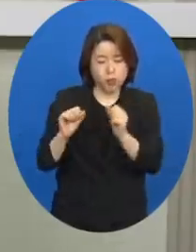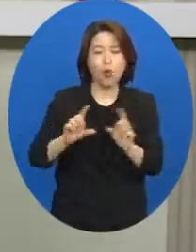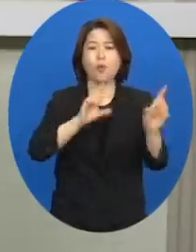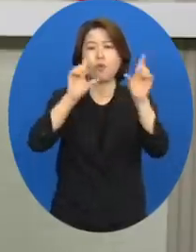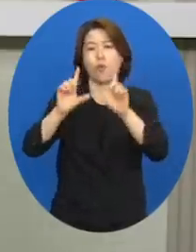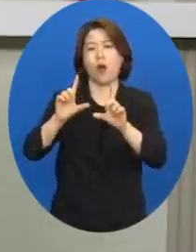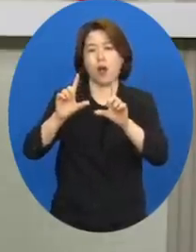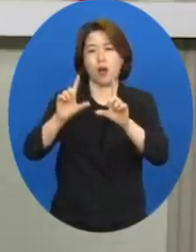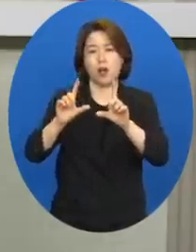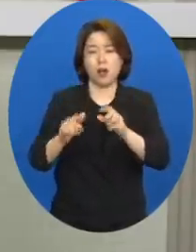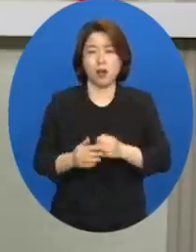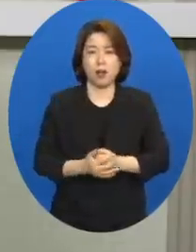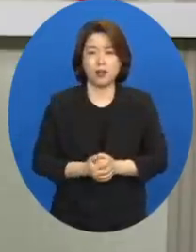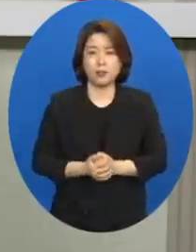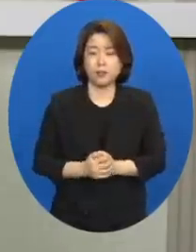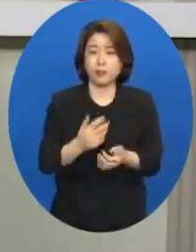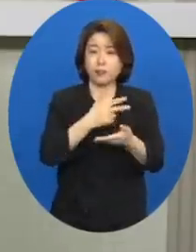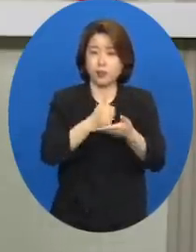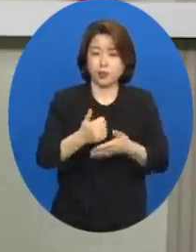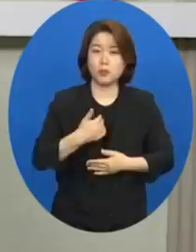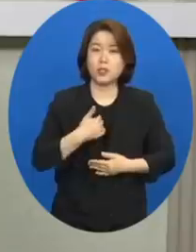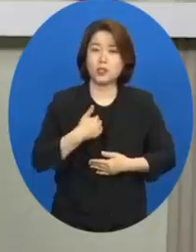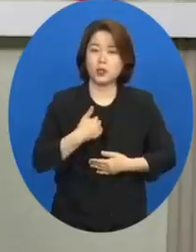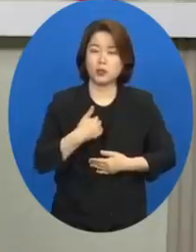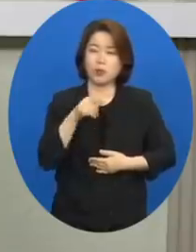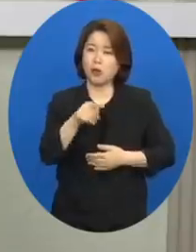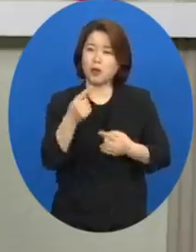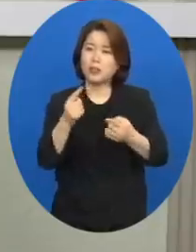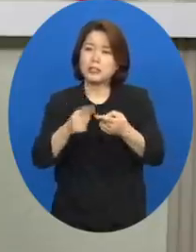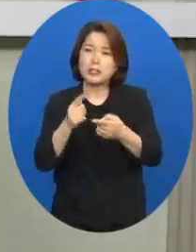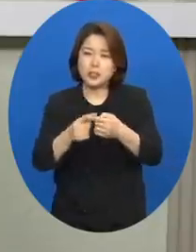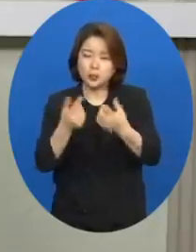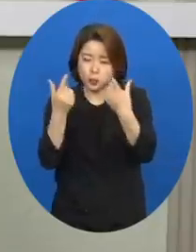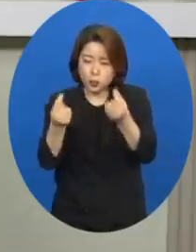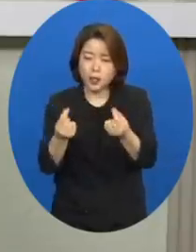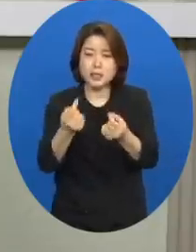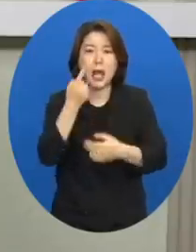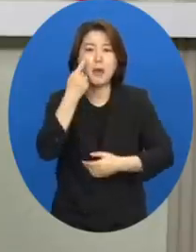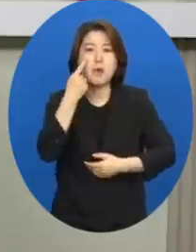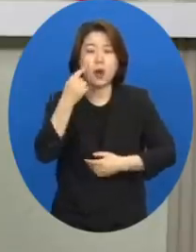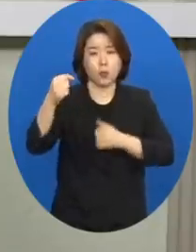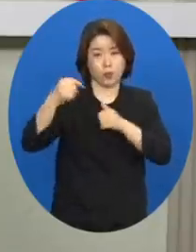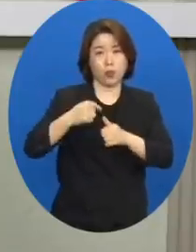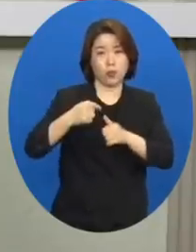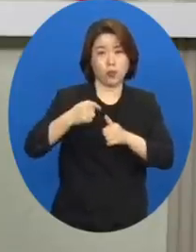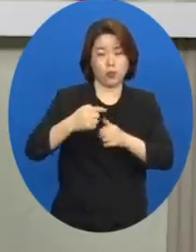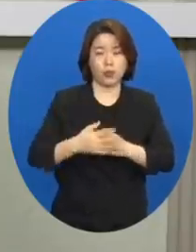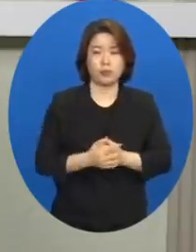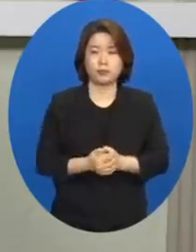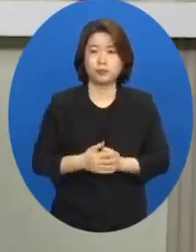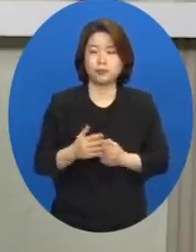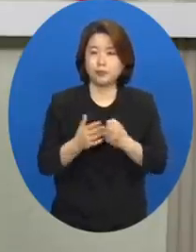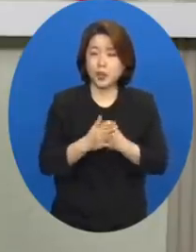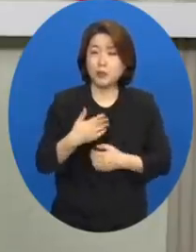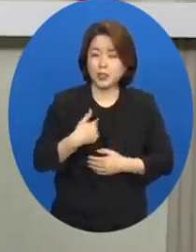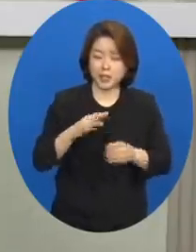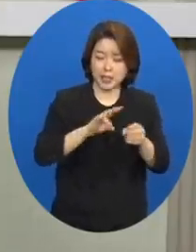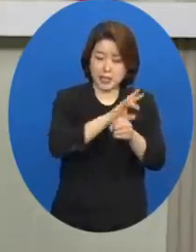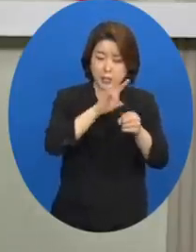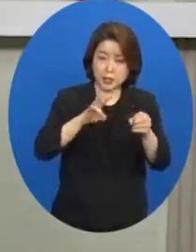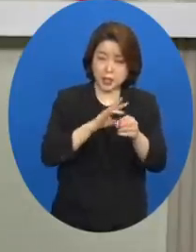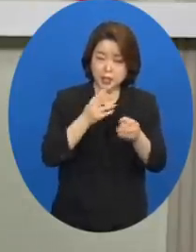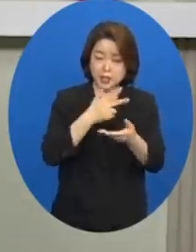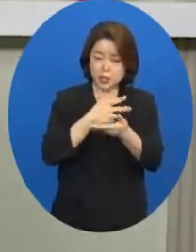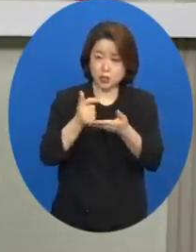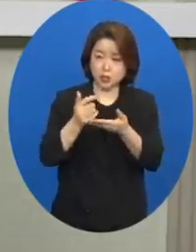살았습니다 주님은 저에게도 그렇게 하라고 하셨어요 그래서 제가 24시간 예수님을